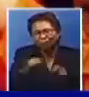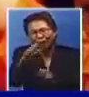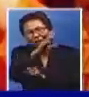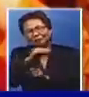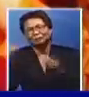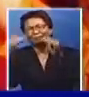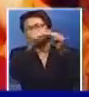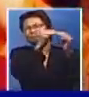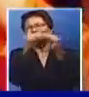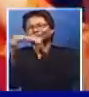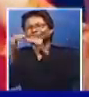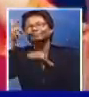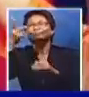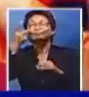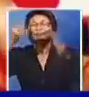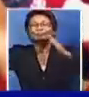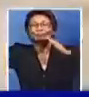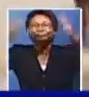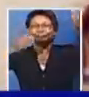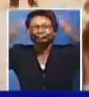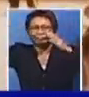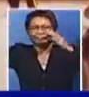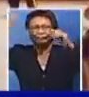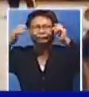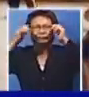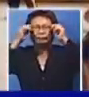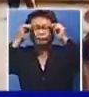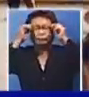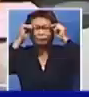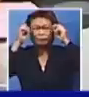dan kestabilan politik negara.